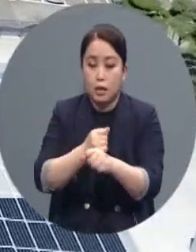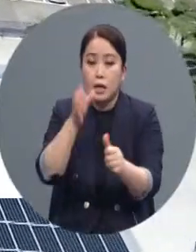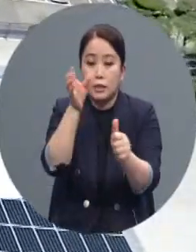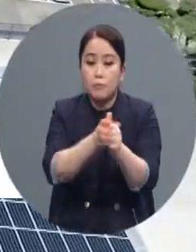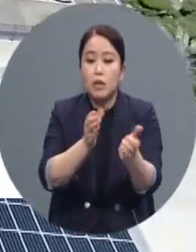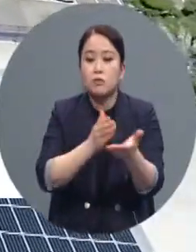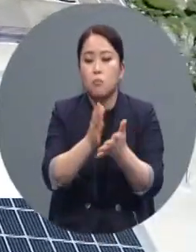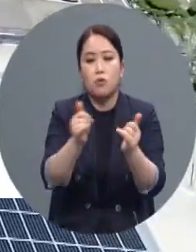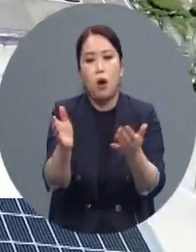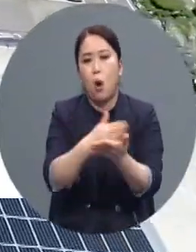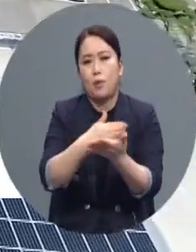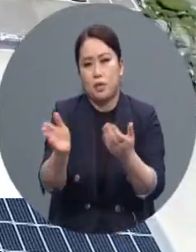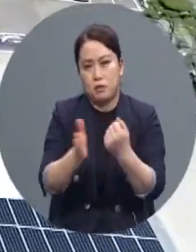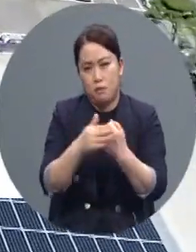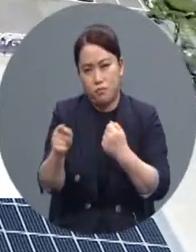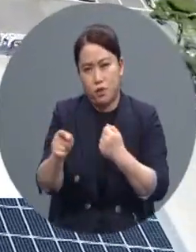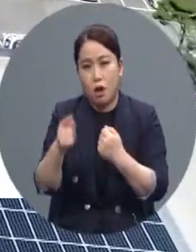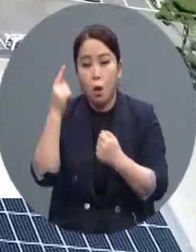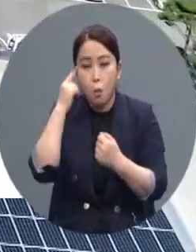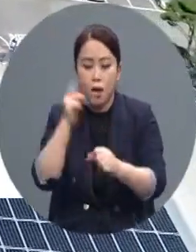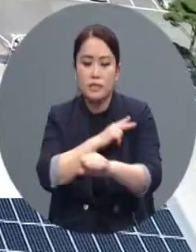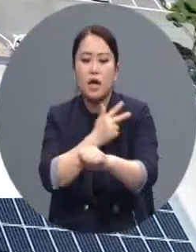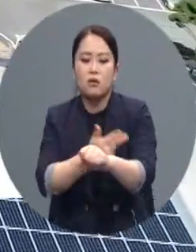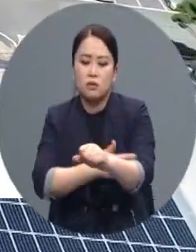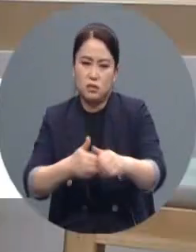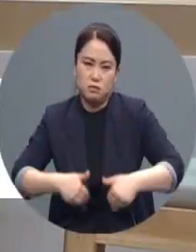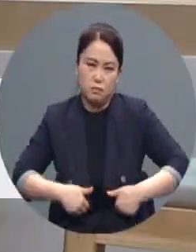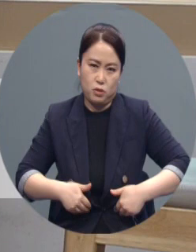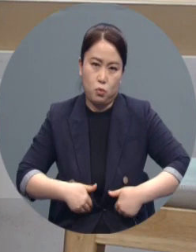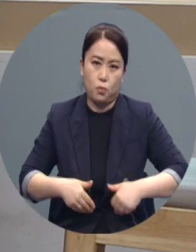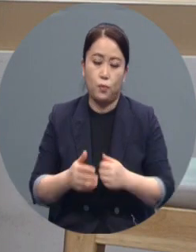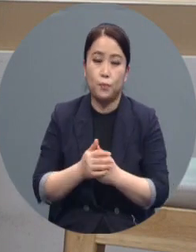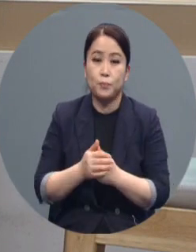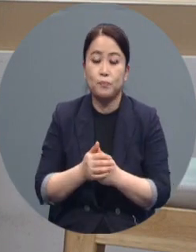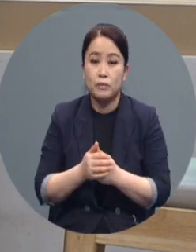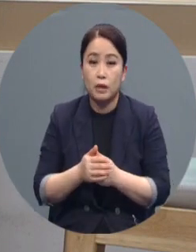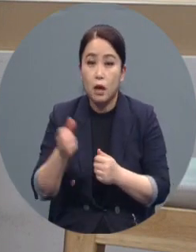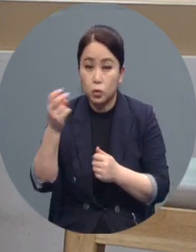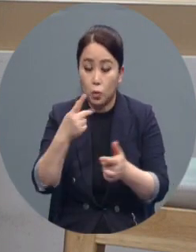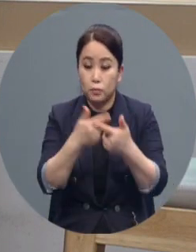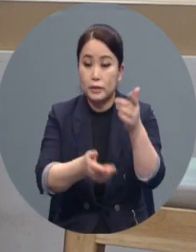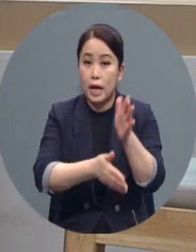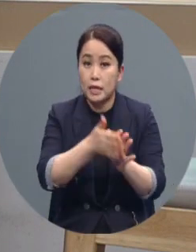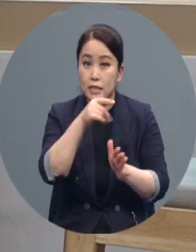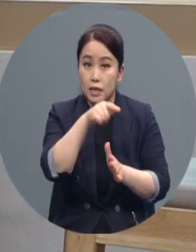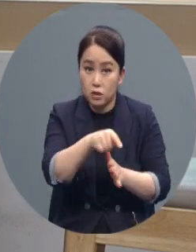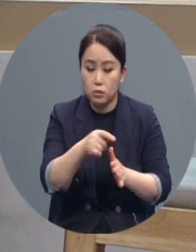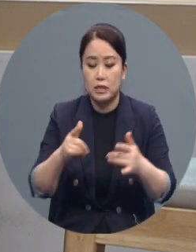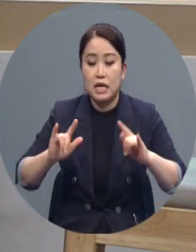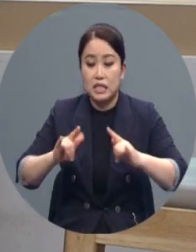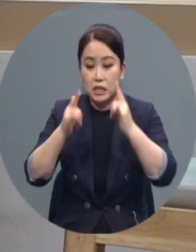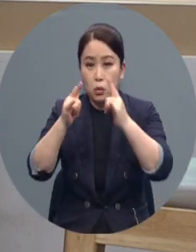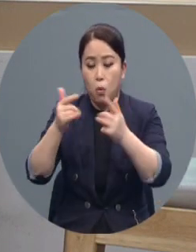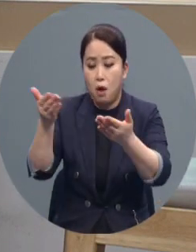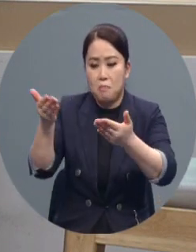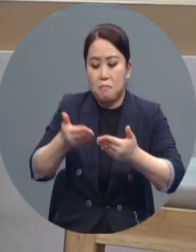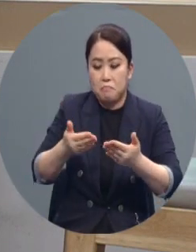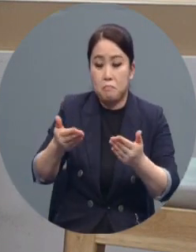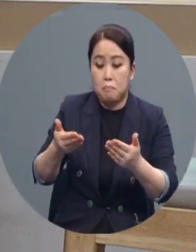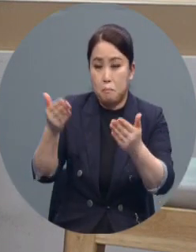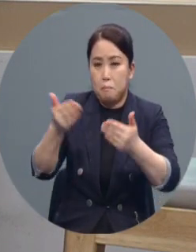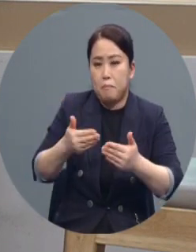시내에서 말이라면 자격증이라 이런데다 필요하더라구요 야 심지어 부산시는 아이의 뒤로 늘 받는 것조차